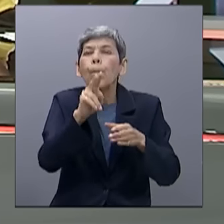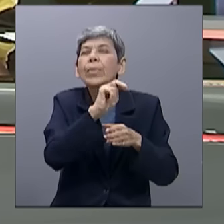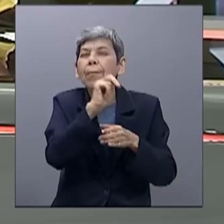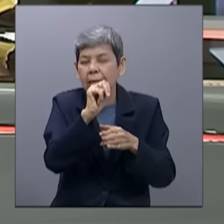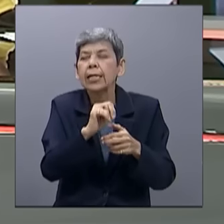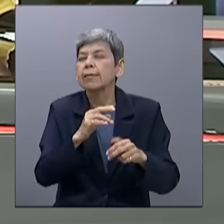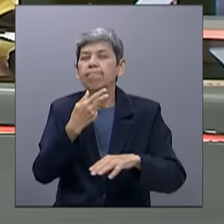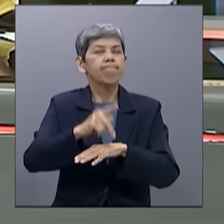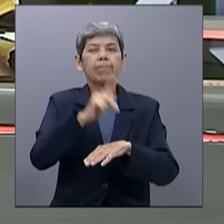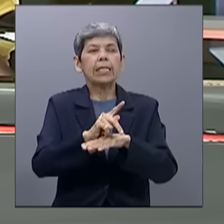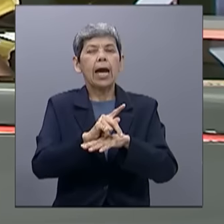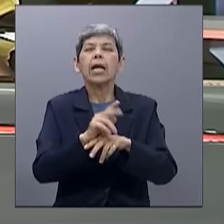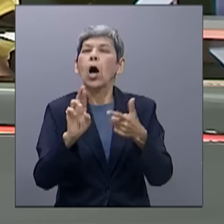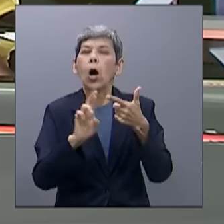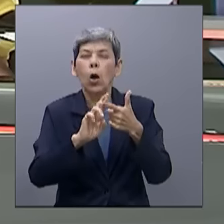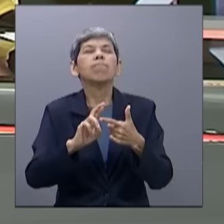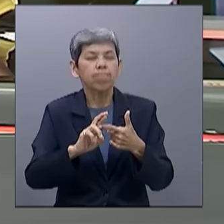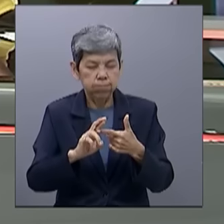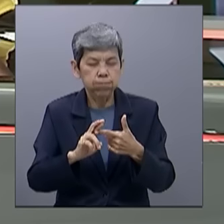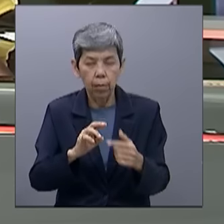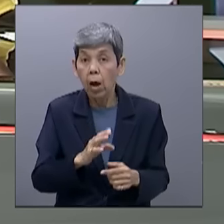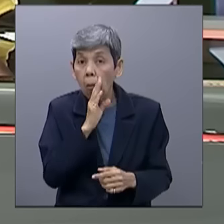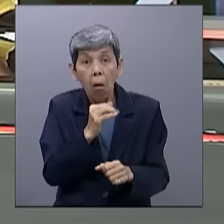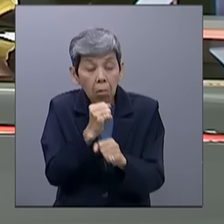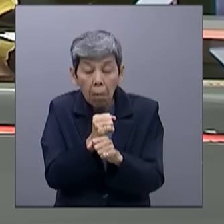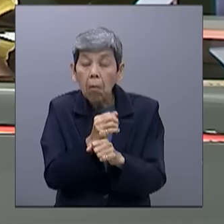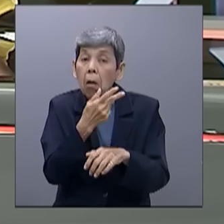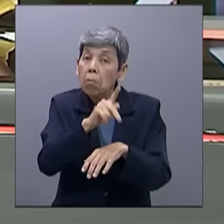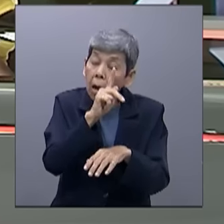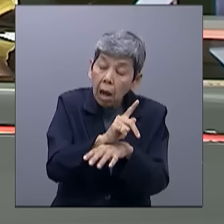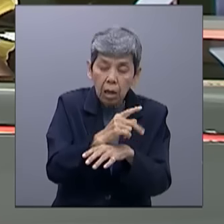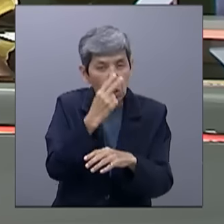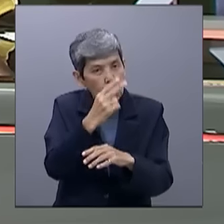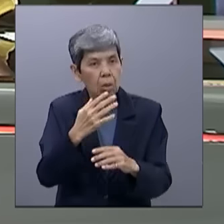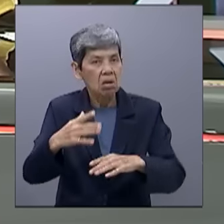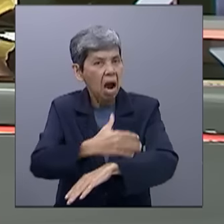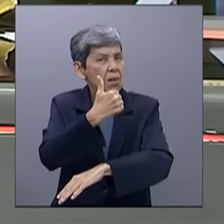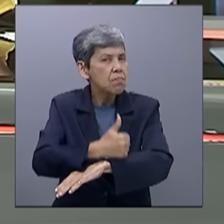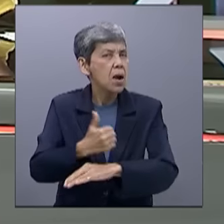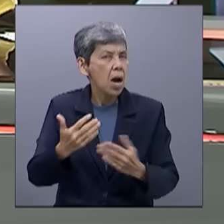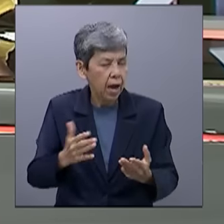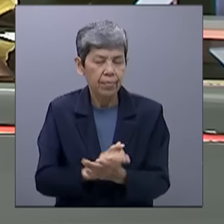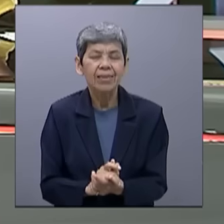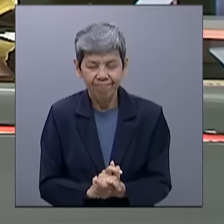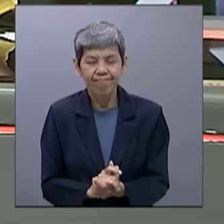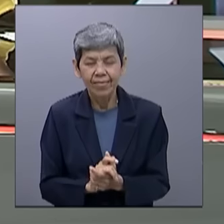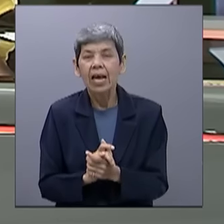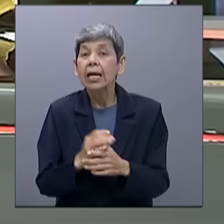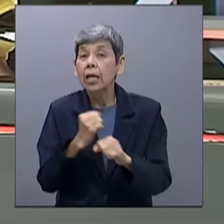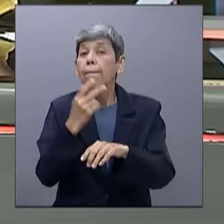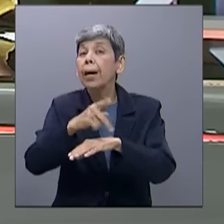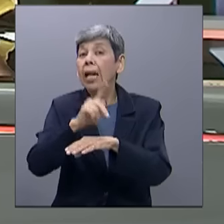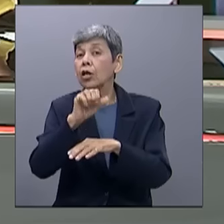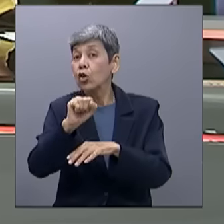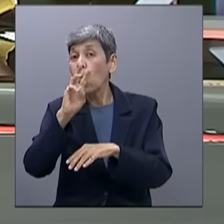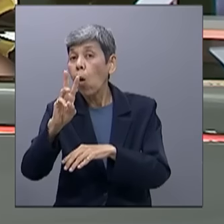ได้นั่งในเก้าอี้นี้เป็นของได้สำเร็จซึ่งถ้าหากเป็นอย่างนั้นค่ะจะสะท้อนเรื่องของการเมืองอย่างไรบ้างแล้วที่สำคัญบทบาทของประธานวุ